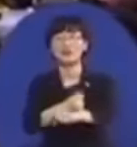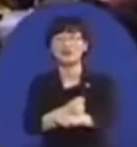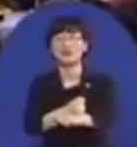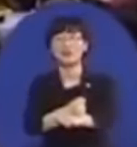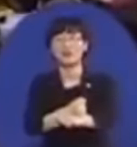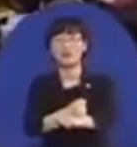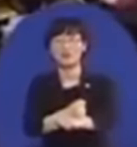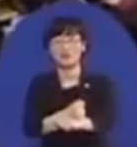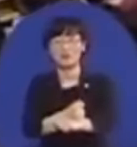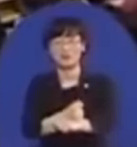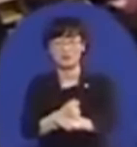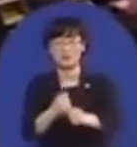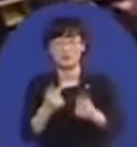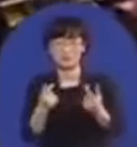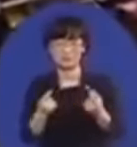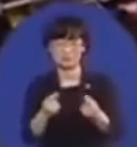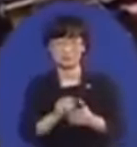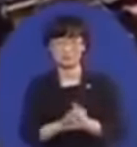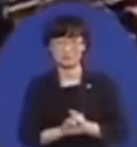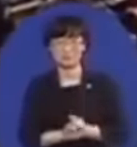하셨나이다.